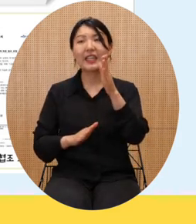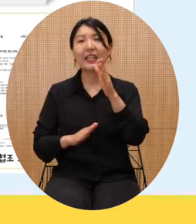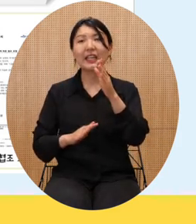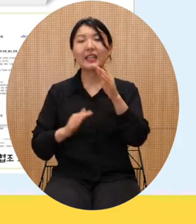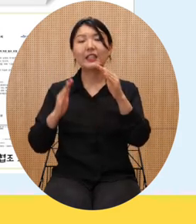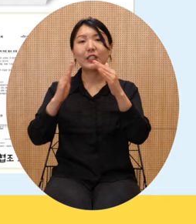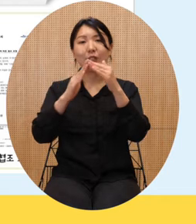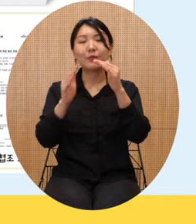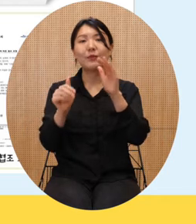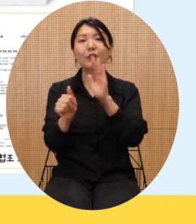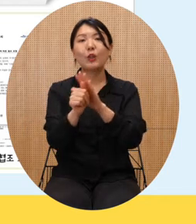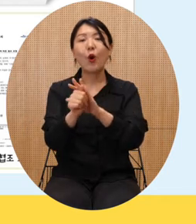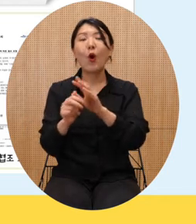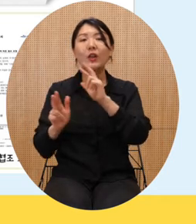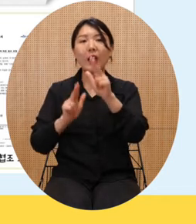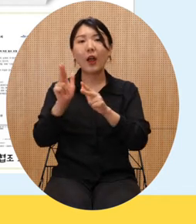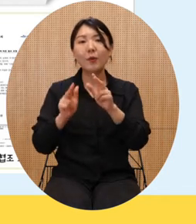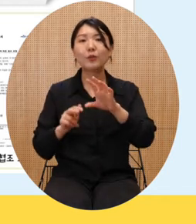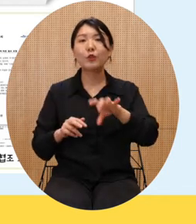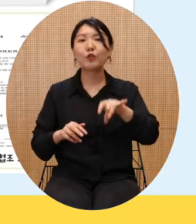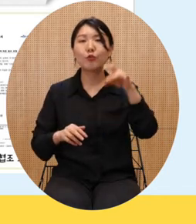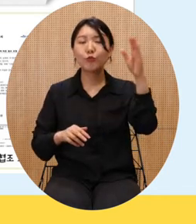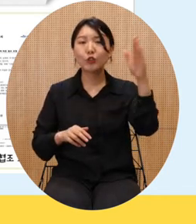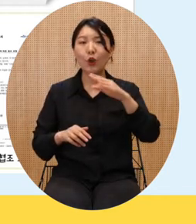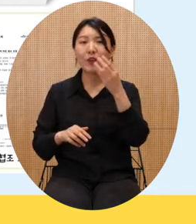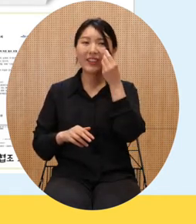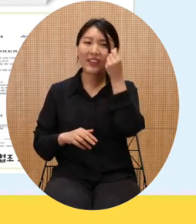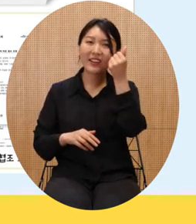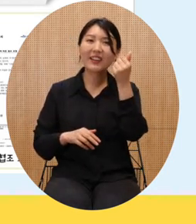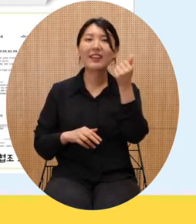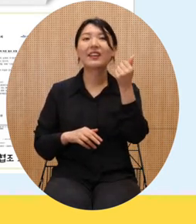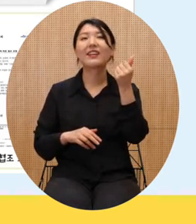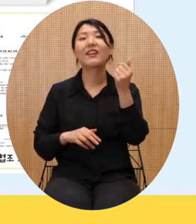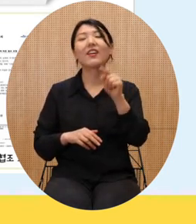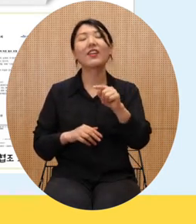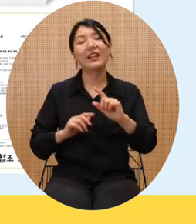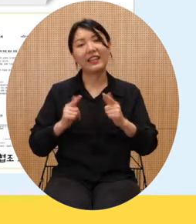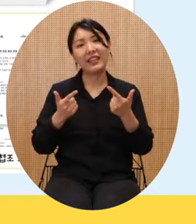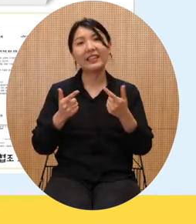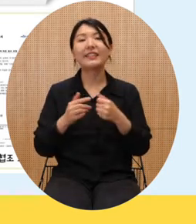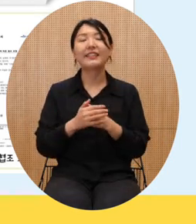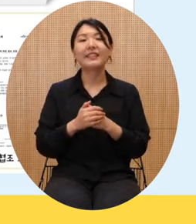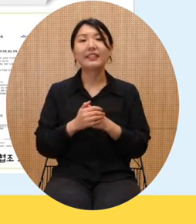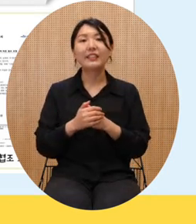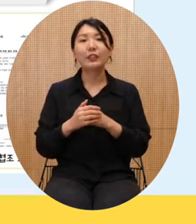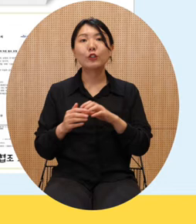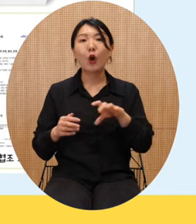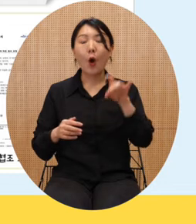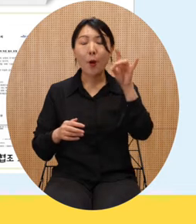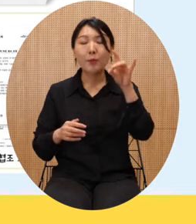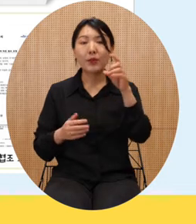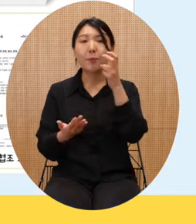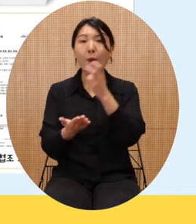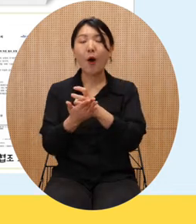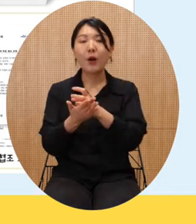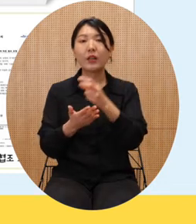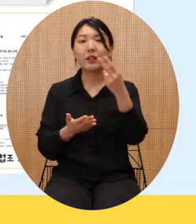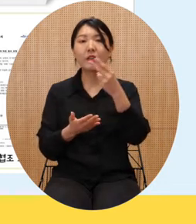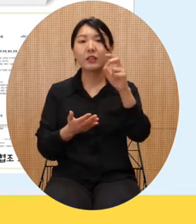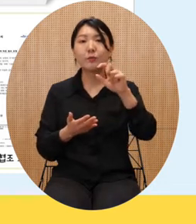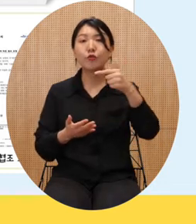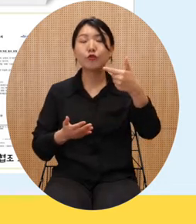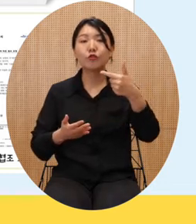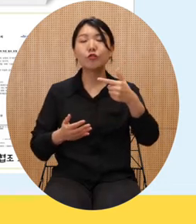시흥시의 이 주거비 지원 사업이 처음부터 이렇게 잘 됐던 건 아닙니다. 처음에 이